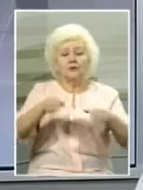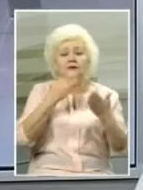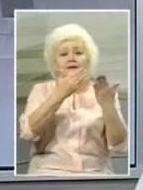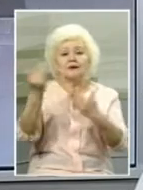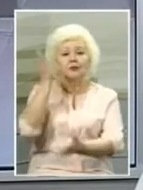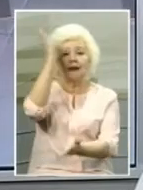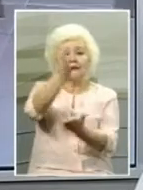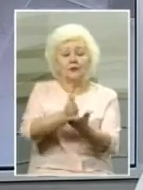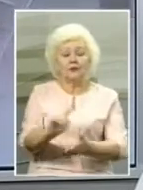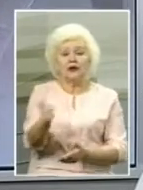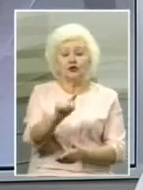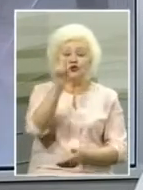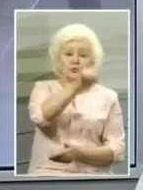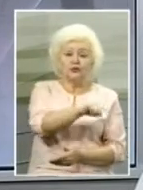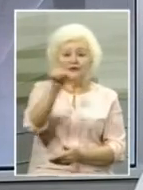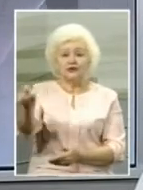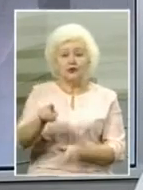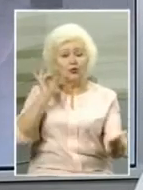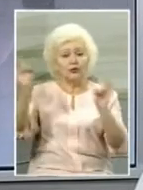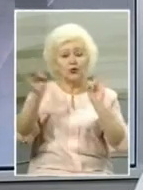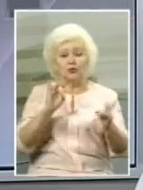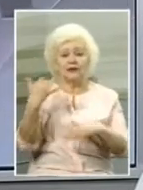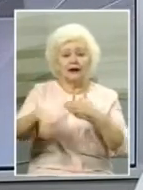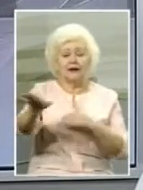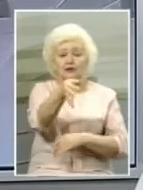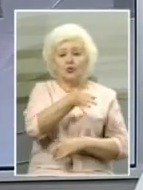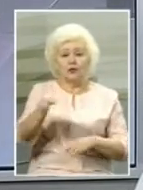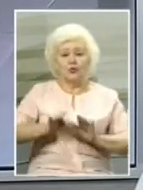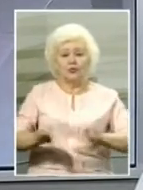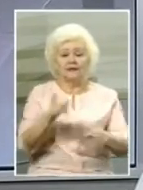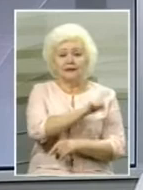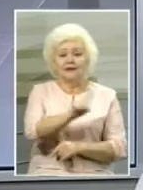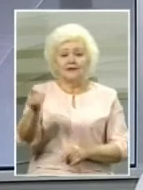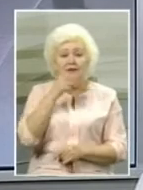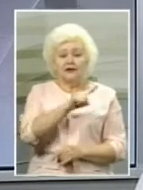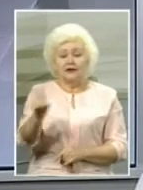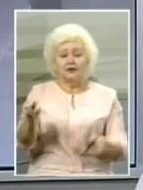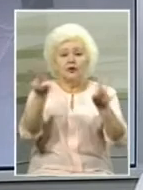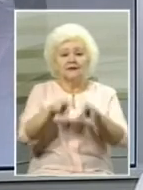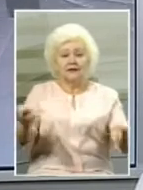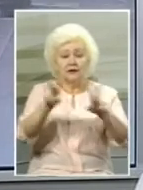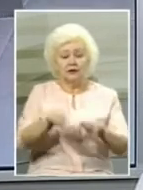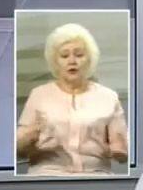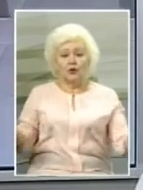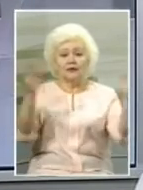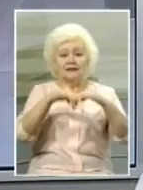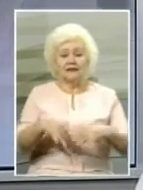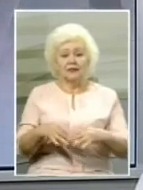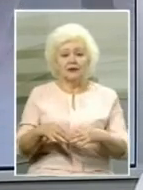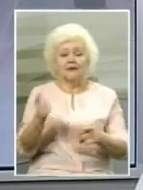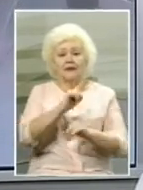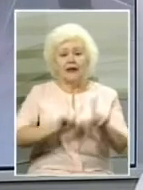запитати напряму, чому ті чи інші гучні для Херсона та області справи тривалий час не розслідуються. Зібралися у